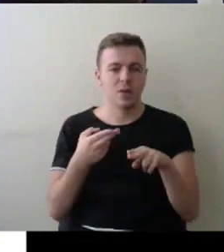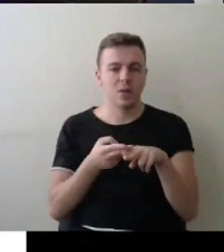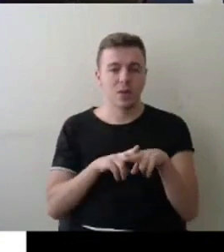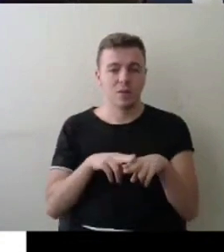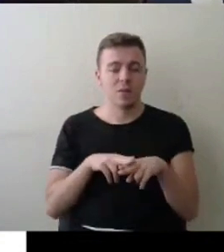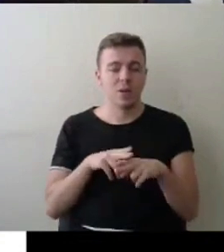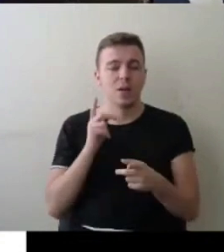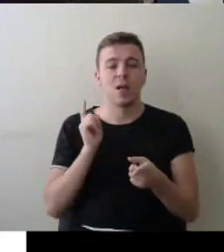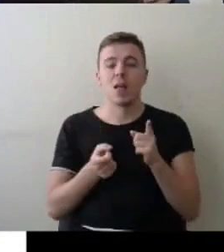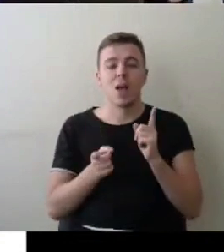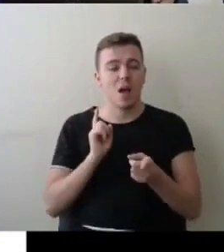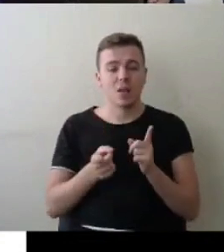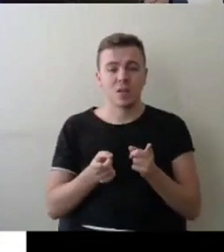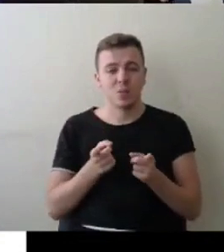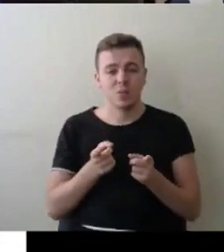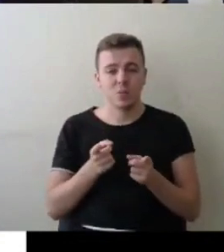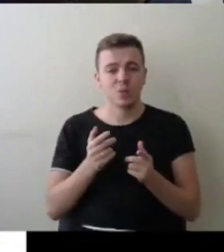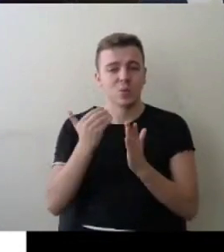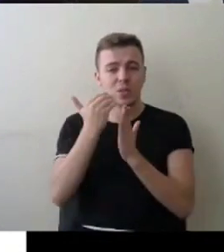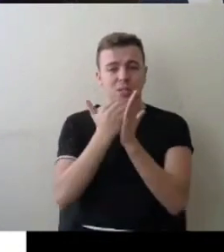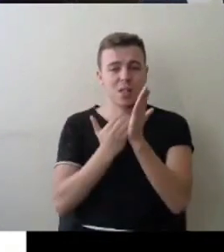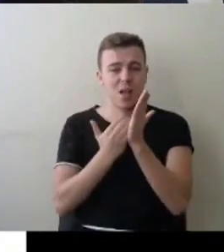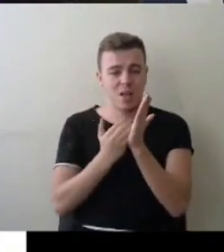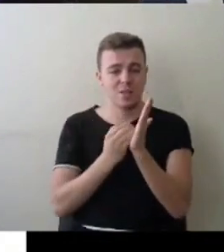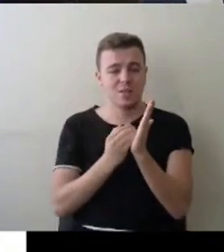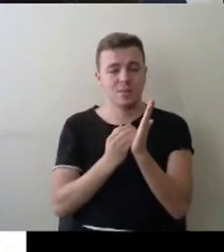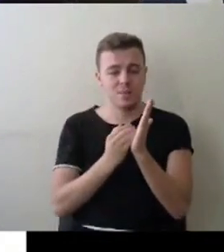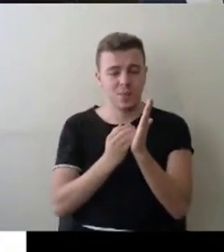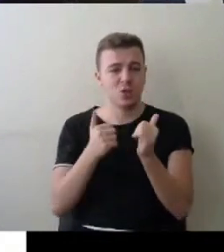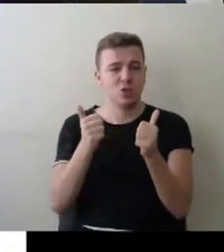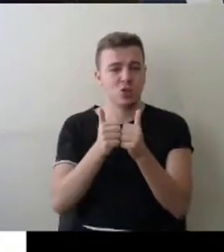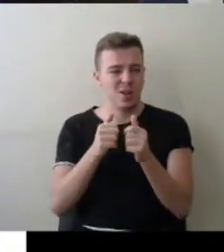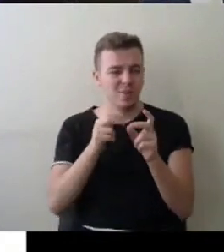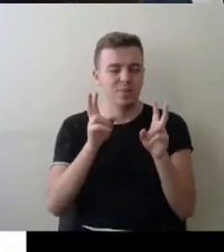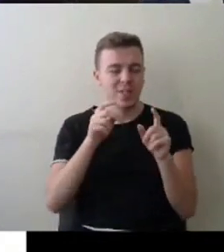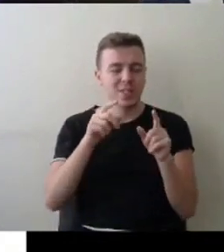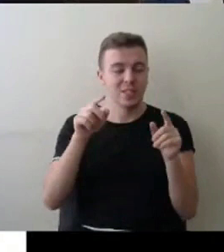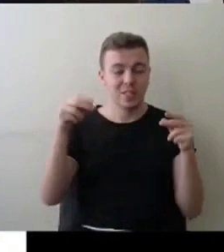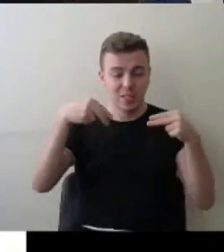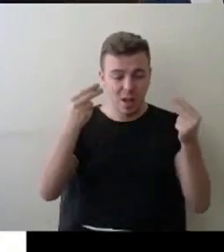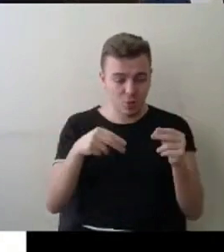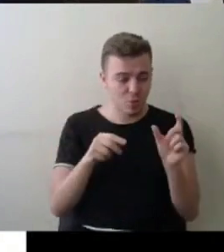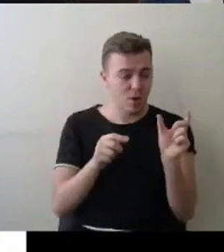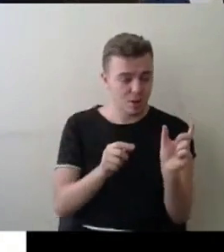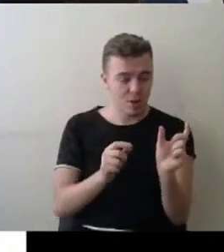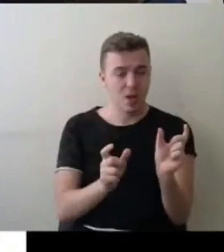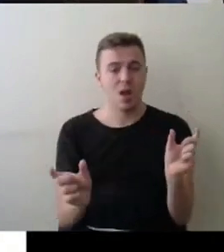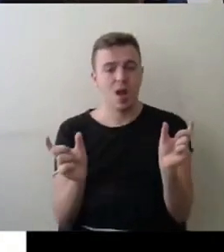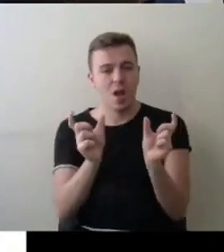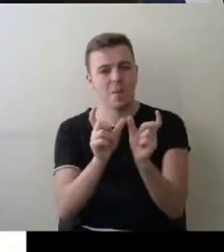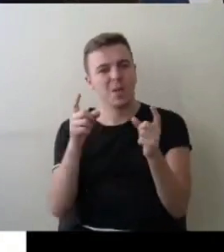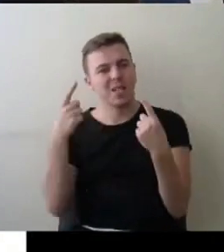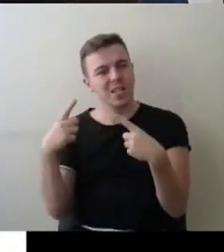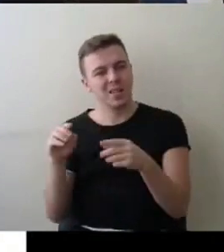manyčiau, reiškia, jeigu įstatyme šalia santokos būtų numatyta ir kitų sutarčių,